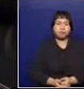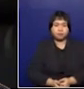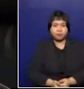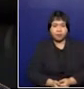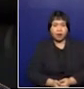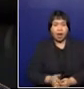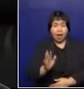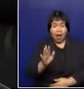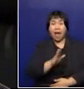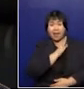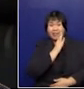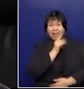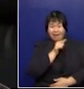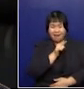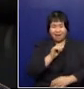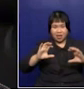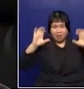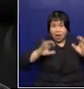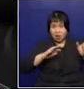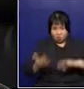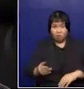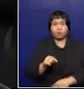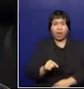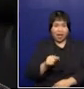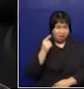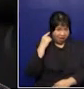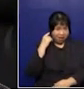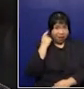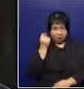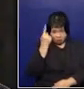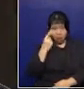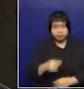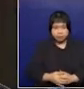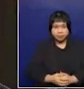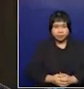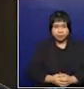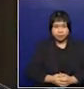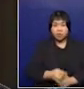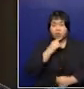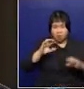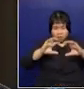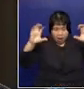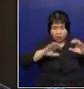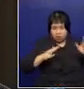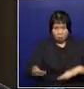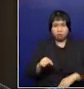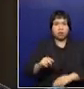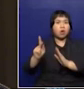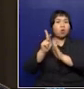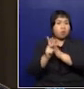ถ้าเกิดท่านเลือกยุบสภาเรื่องนี้ต้องฟังกันให้เข้าใจนะยุบสภาต้มกฎหมายรัฐ